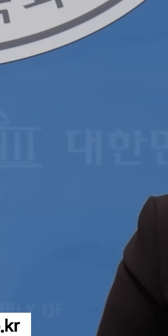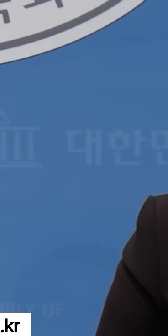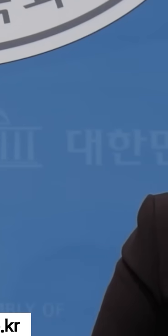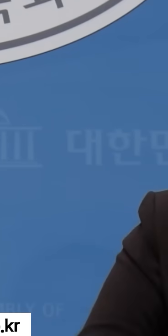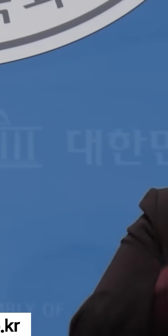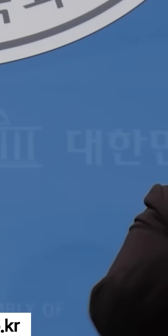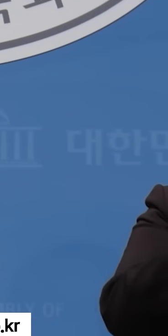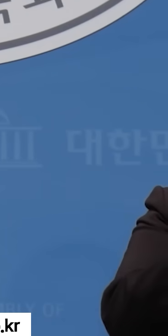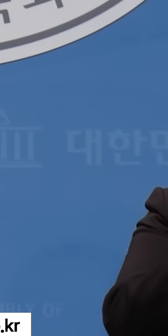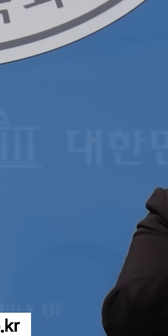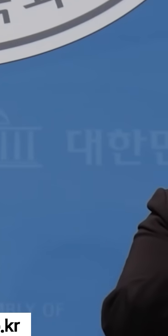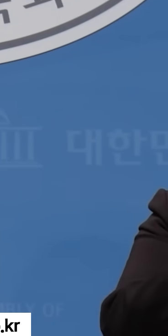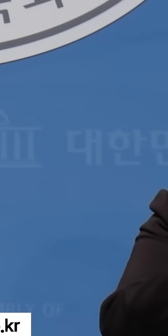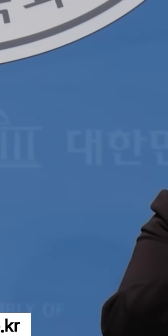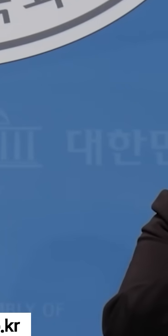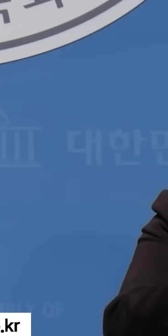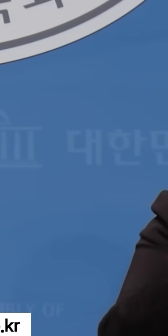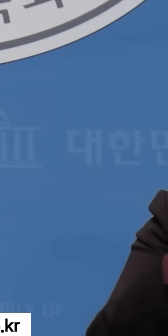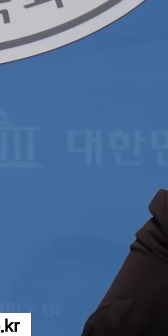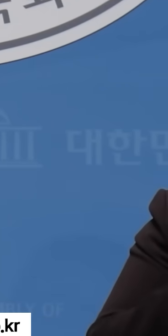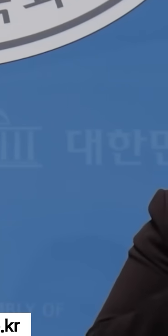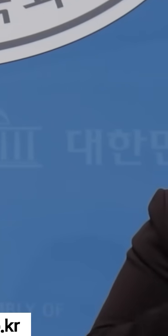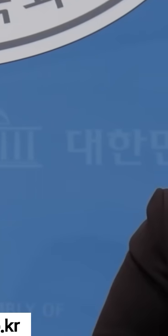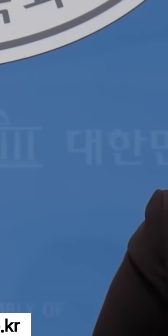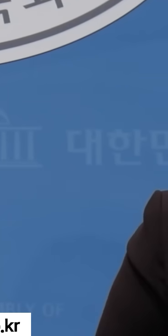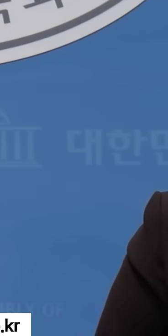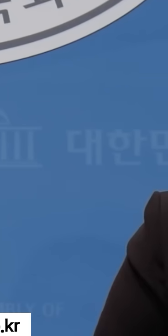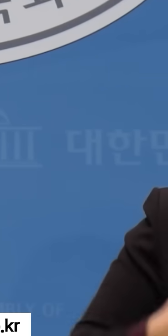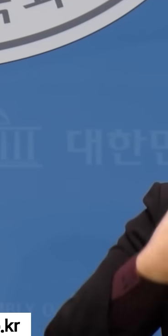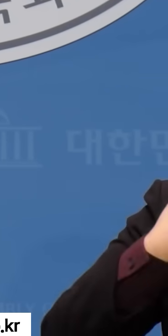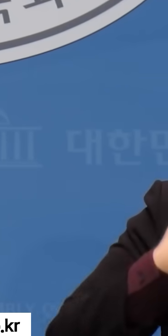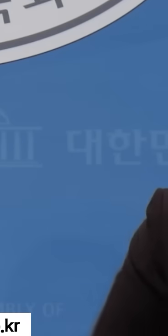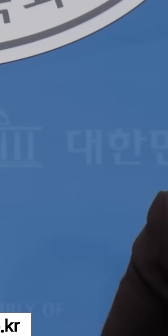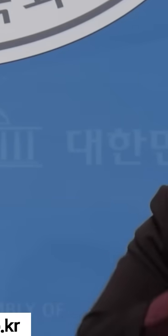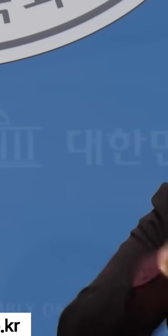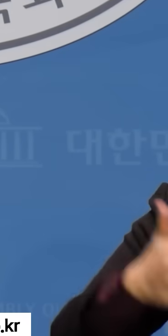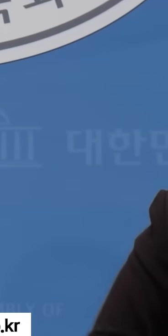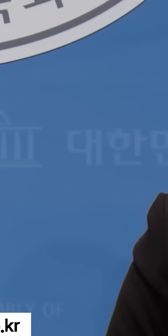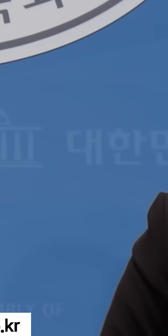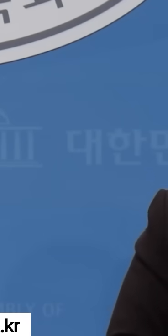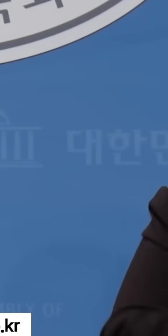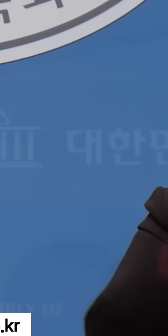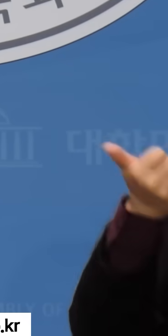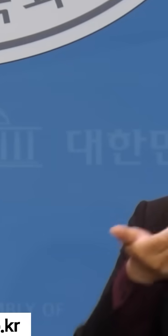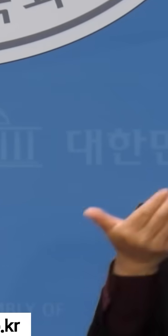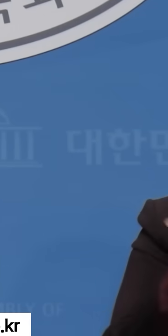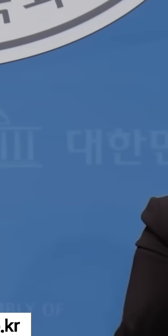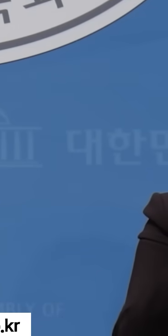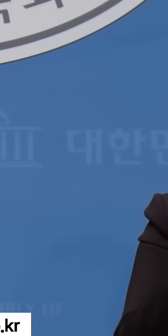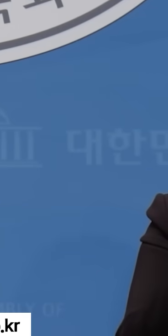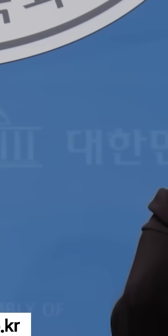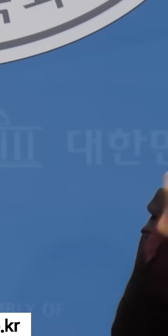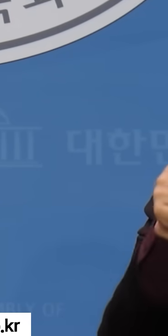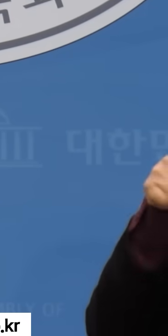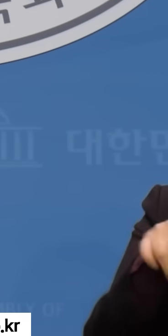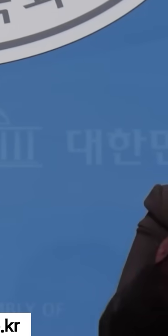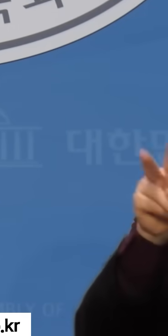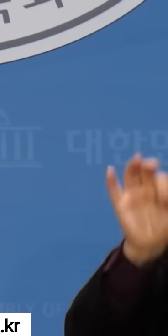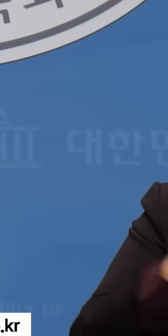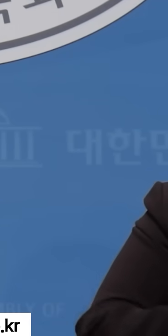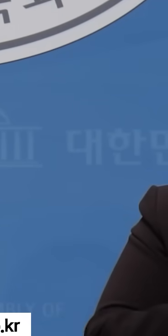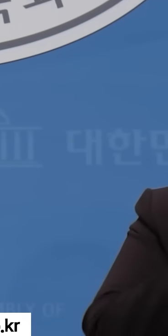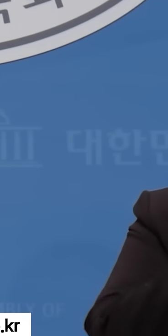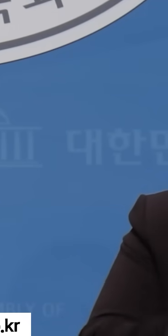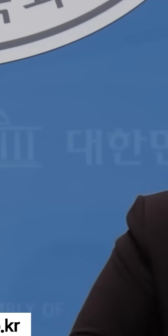셋째, 저는 절망이 아닌 희망을 주는 덕양을 만들고 싶습니다.